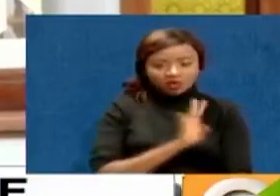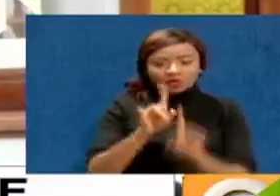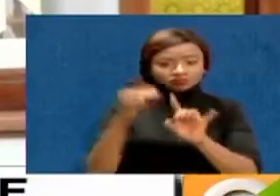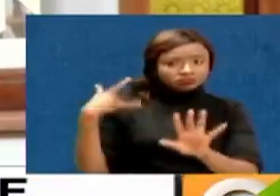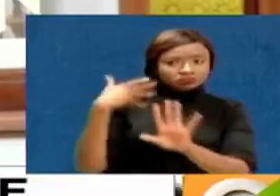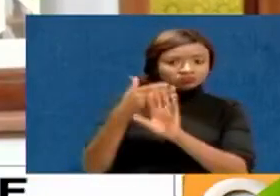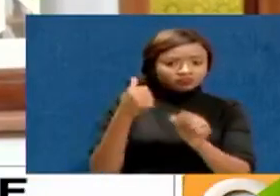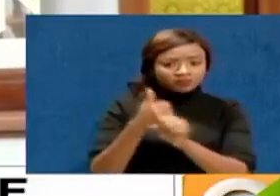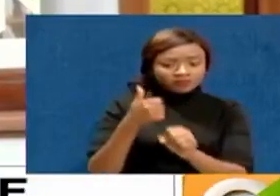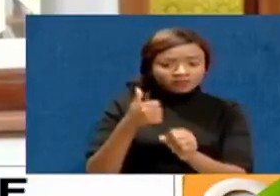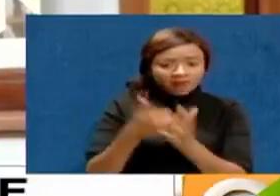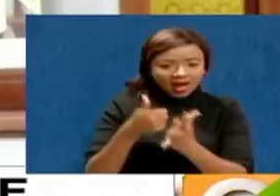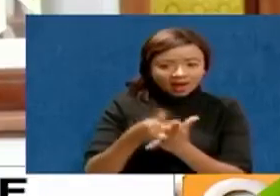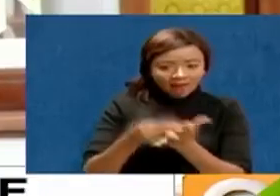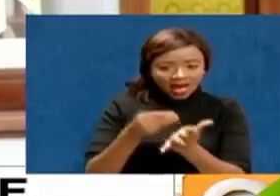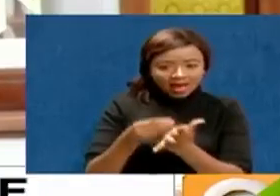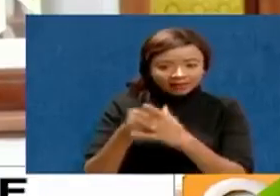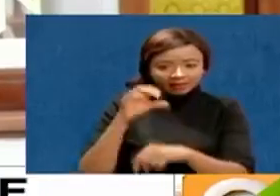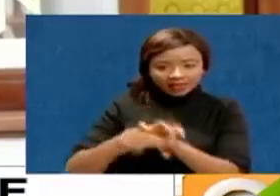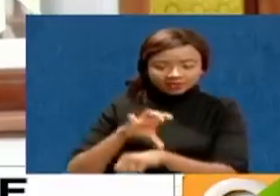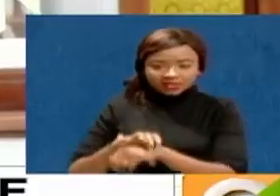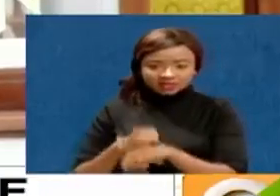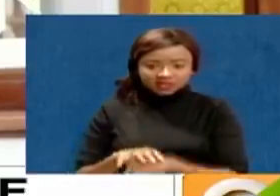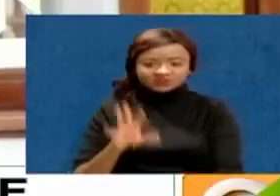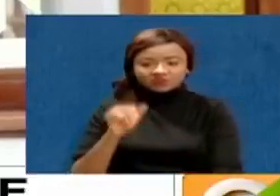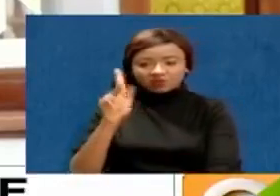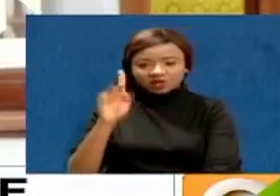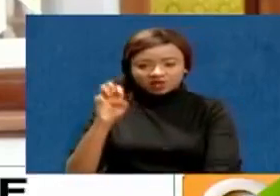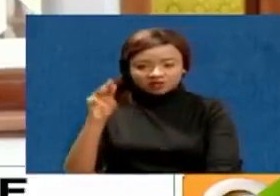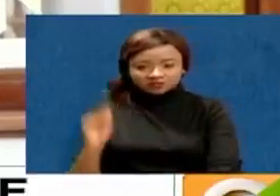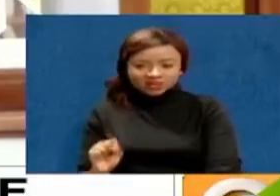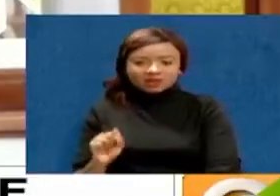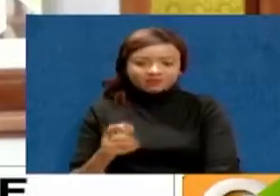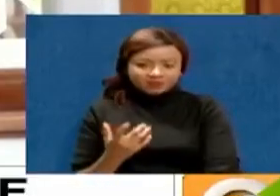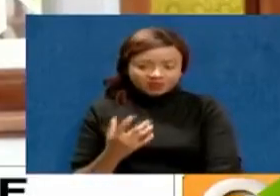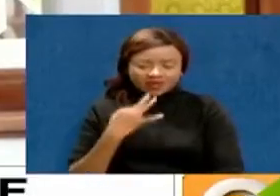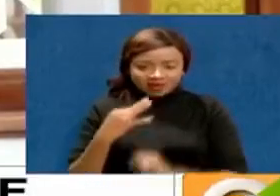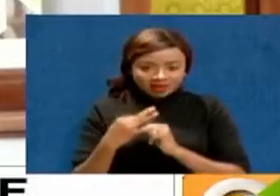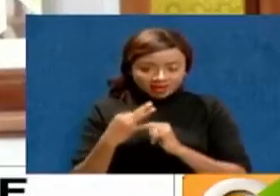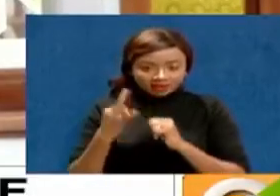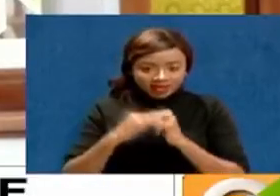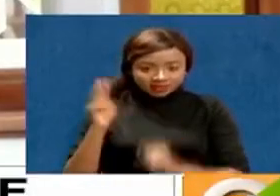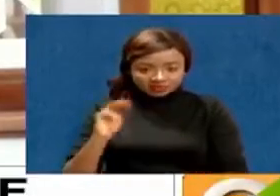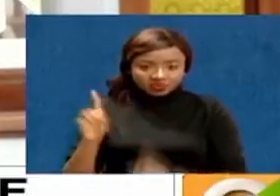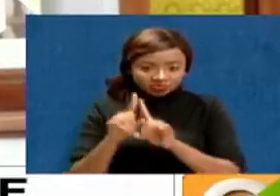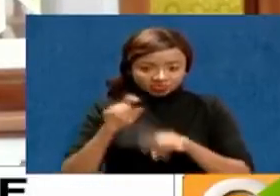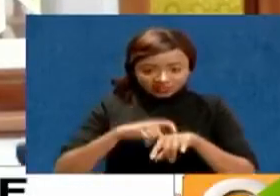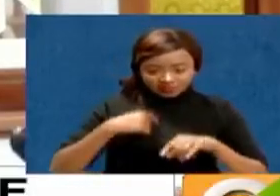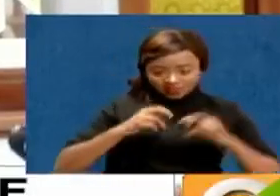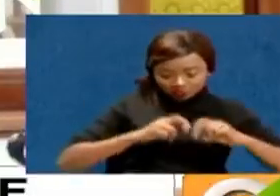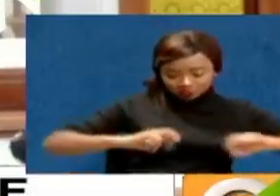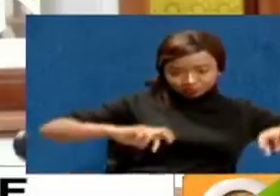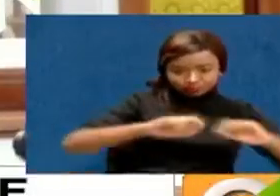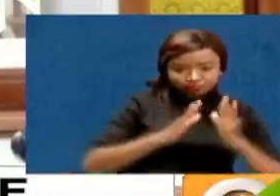kama milioni 700-800 hivi, ambazo zimeenda kununua madawa na bidhaa tofauti. Mimi kwa hesabu yangu, na tukaa chini na Uhuru Kenyatta,